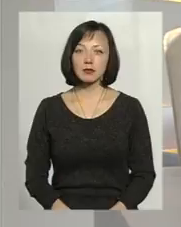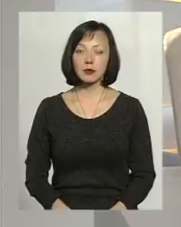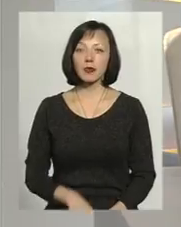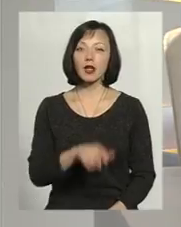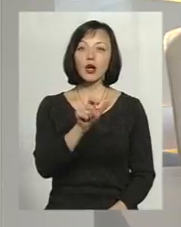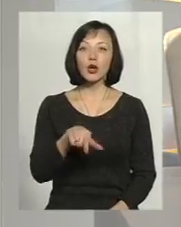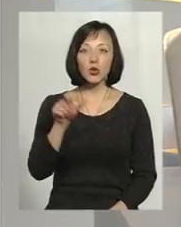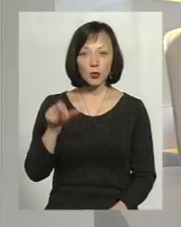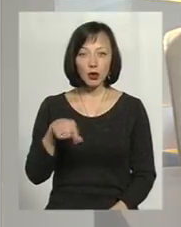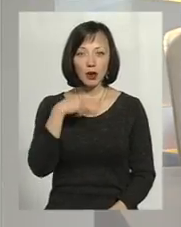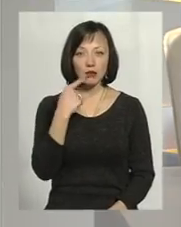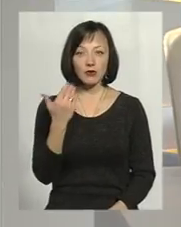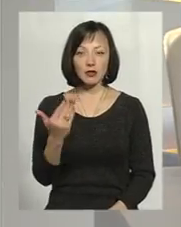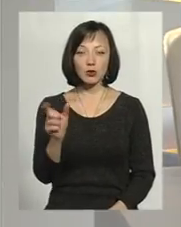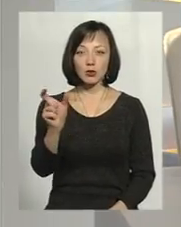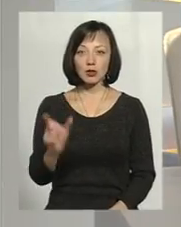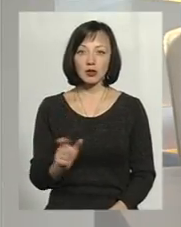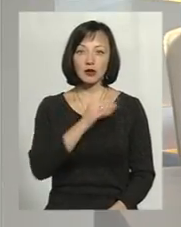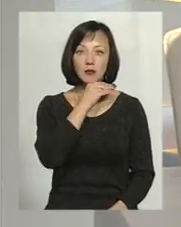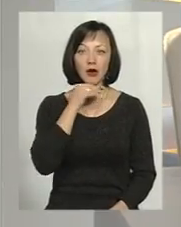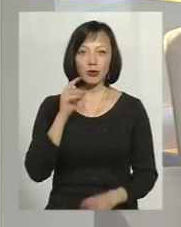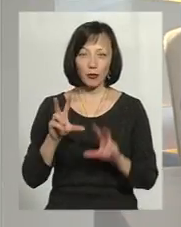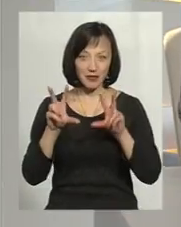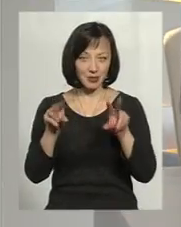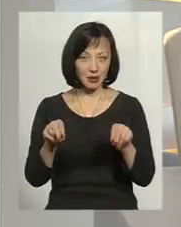Люди позиціонують вас як людину, яка багато обіцяє.